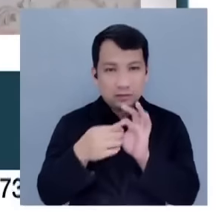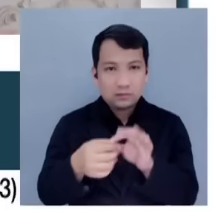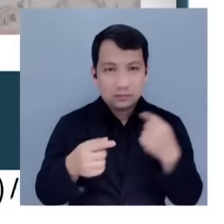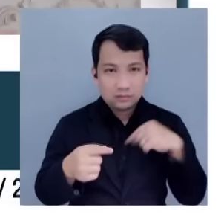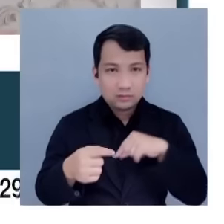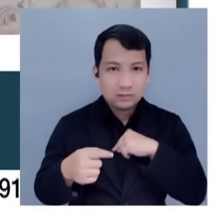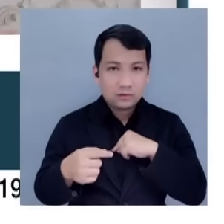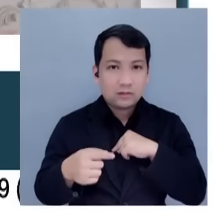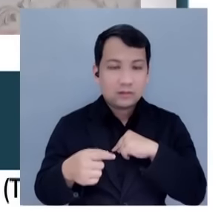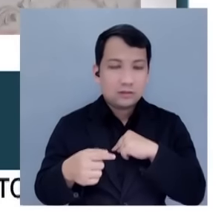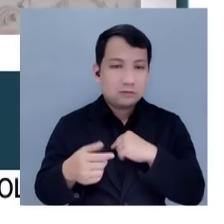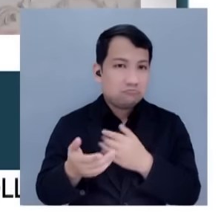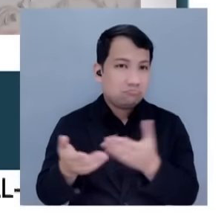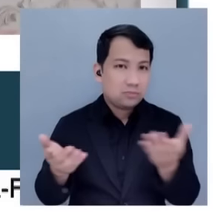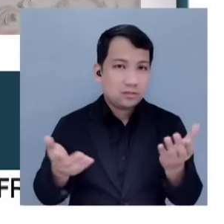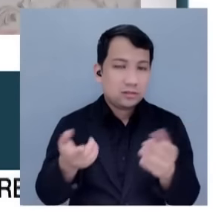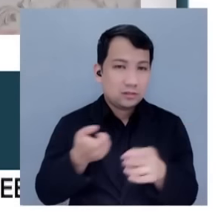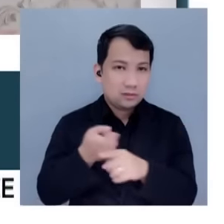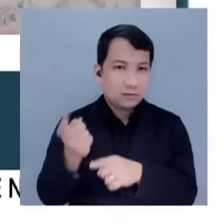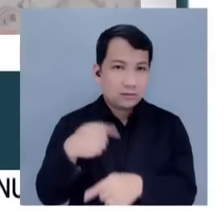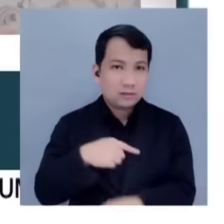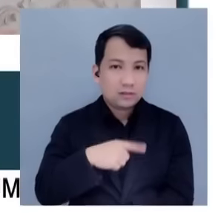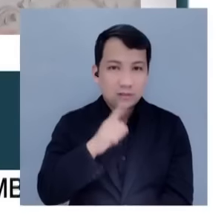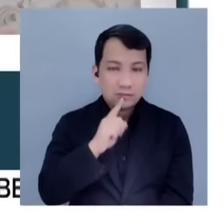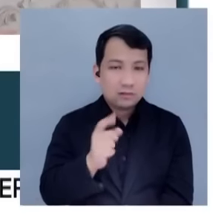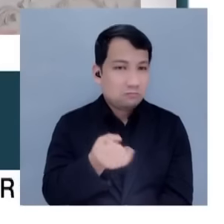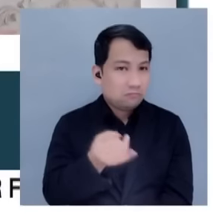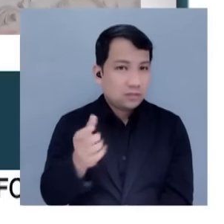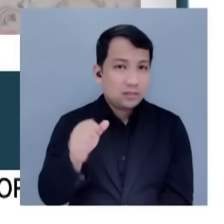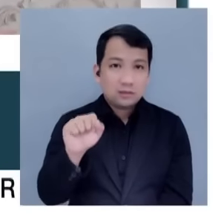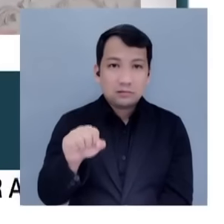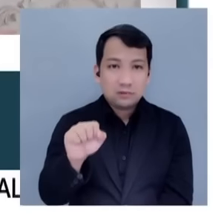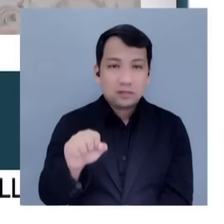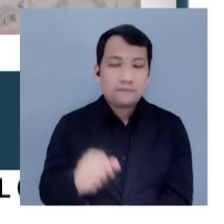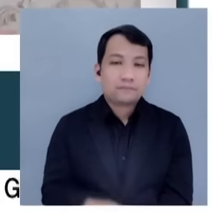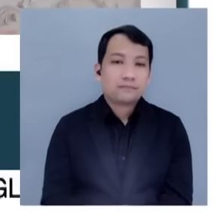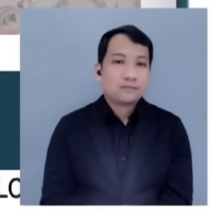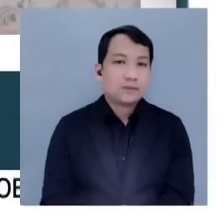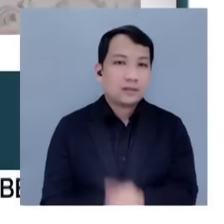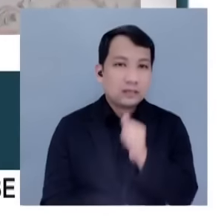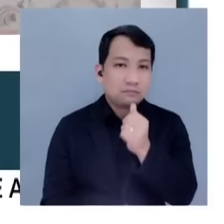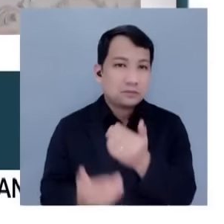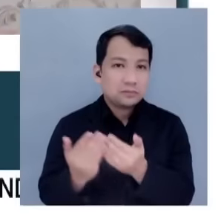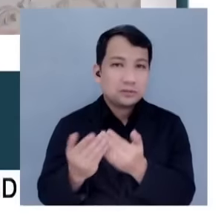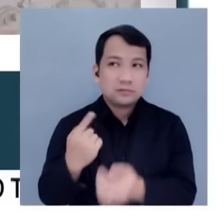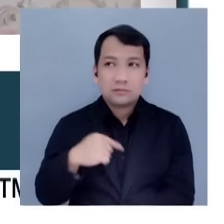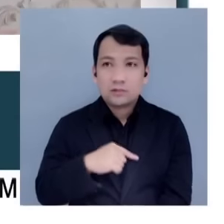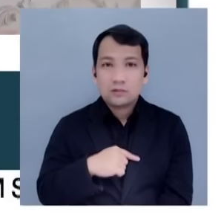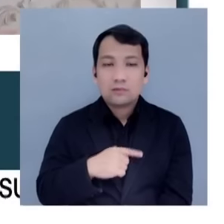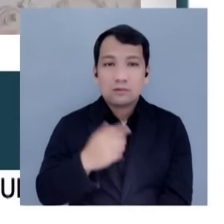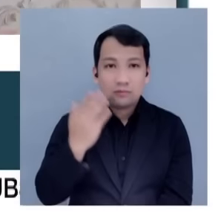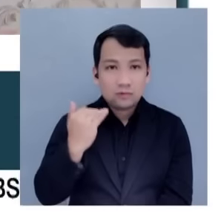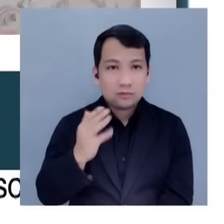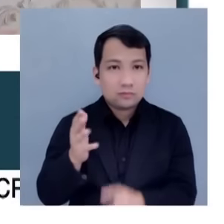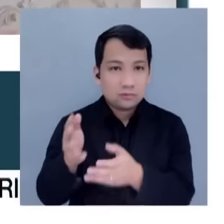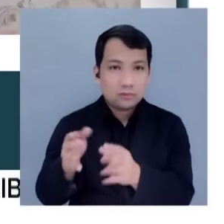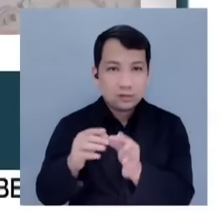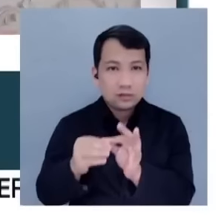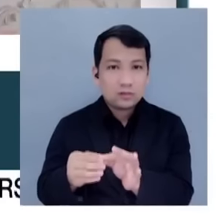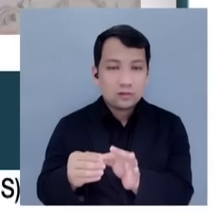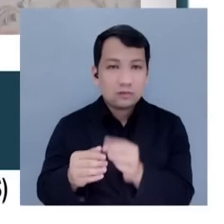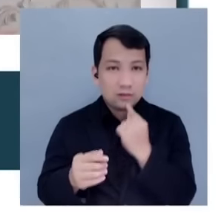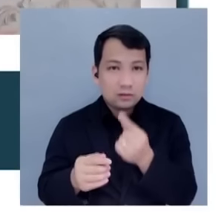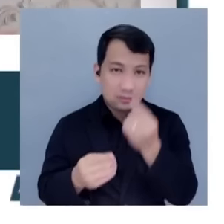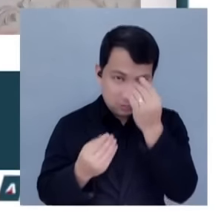at paninira. So yes, it's not easy for us, but this is one way of telling the